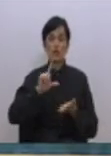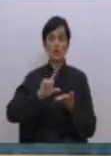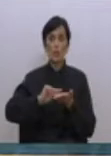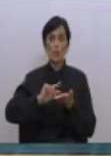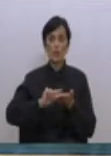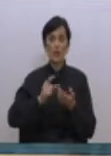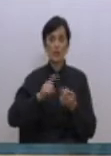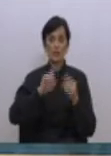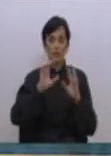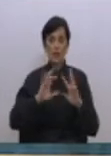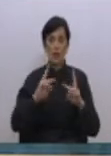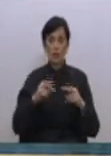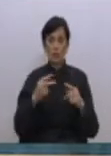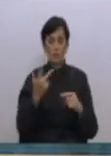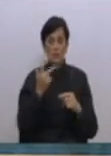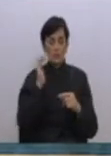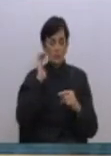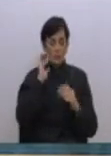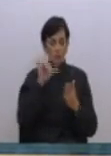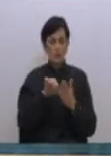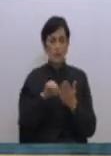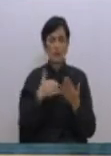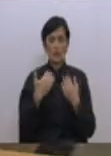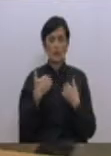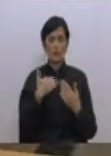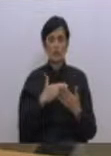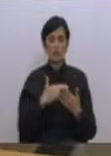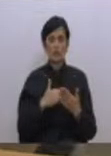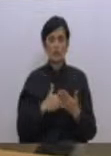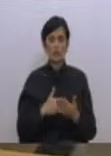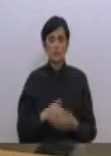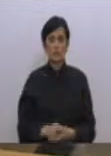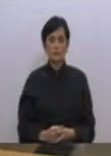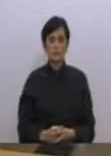șesaheb, canonii proiecte mei sunt măsurat tot chartul kenchiscos regim.